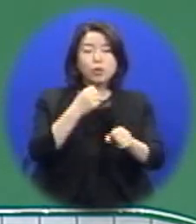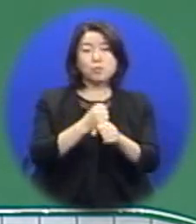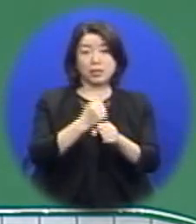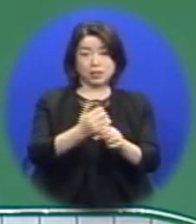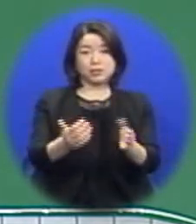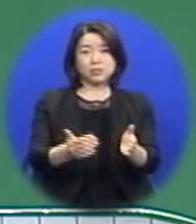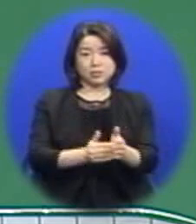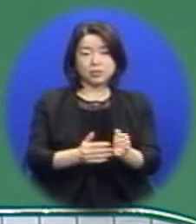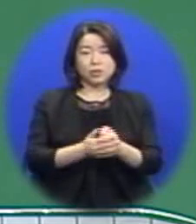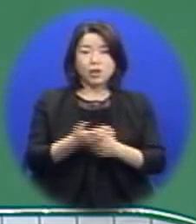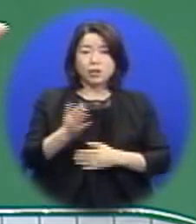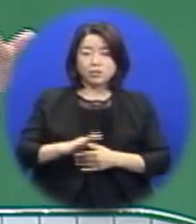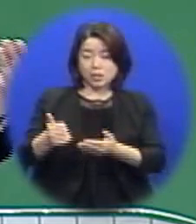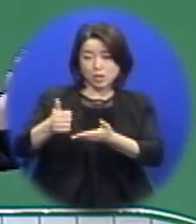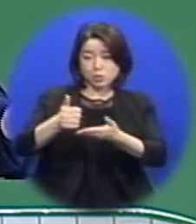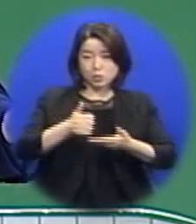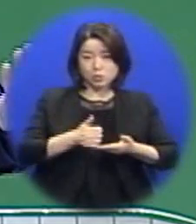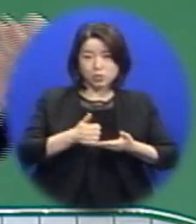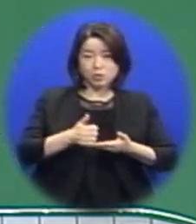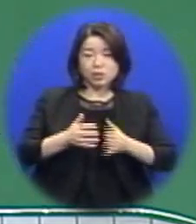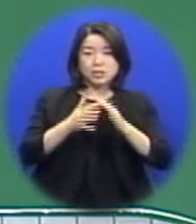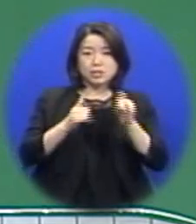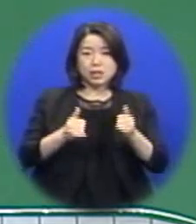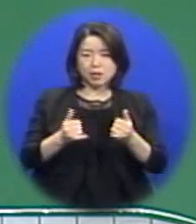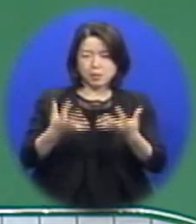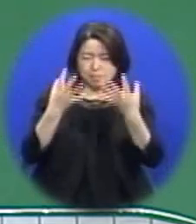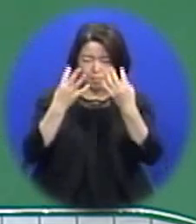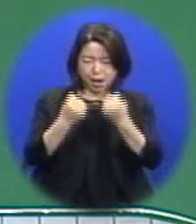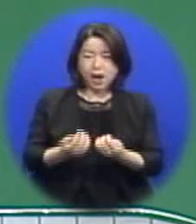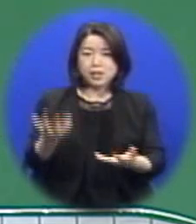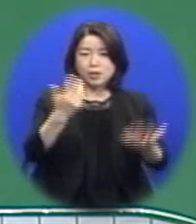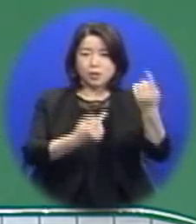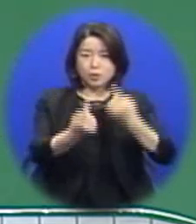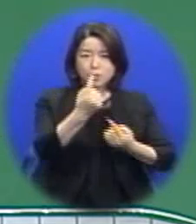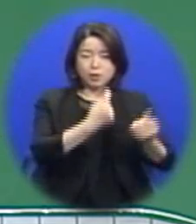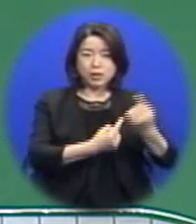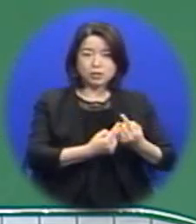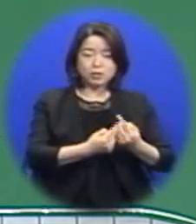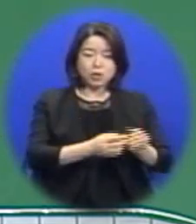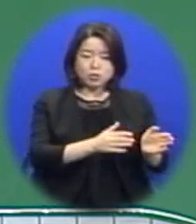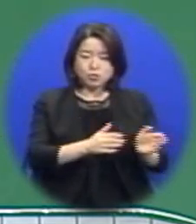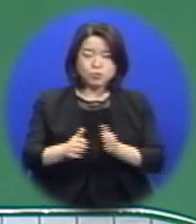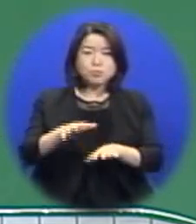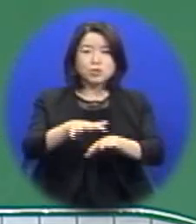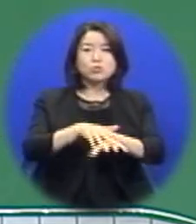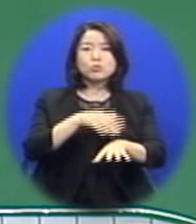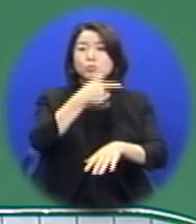그런데 초청 대상자가 많이 오는 바람에 준비한 수건이 모자랐어요.